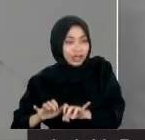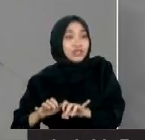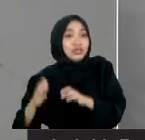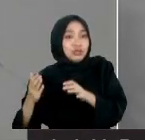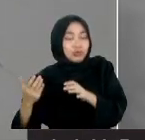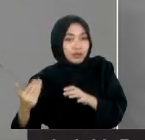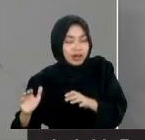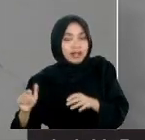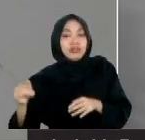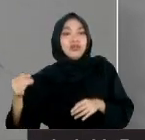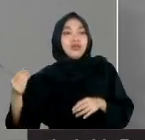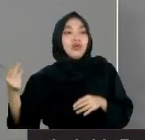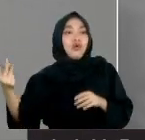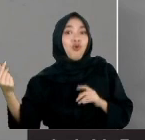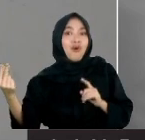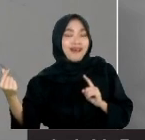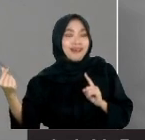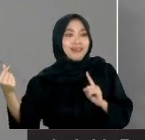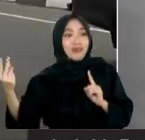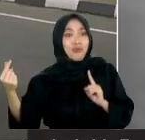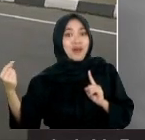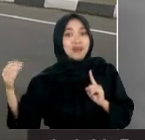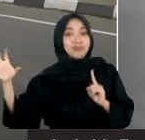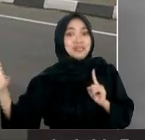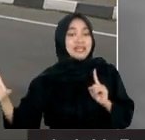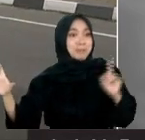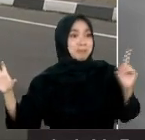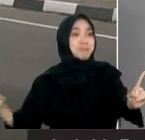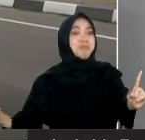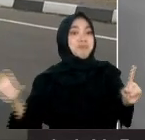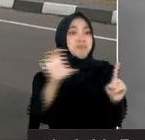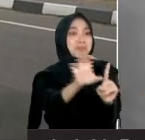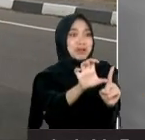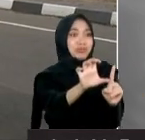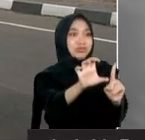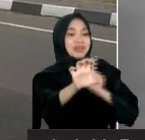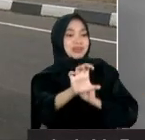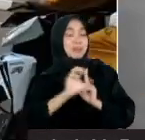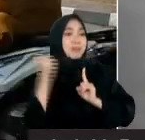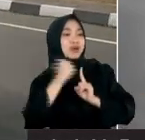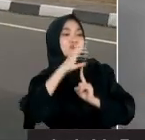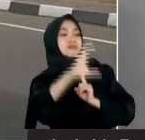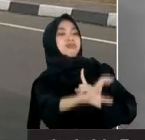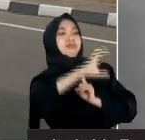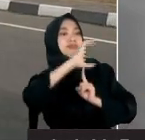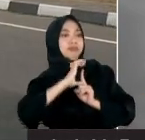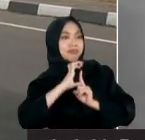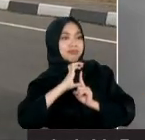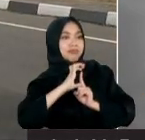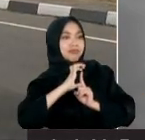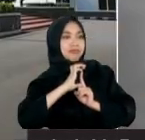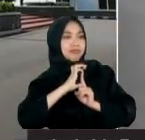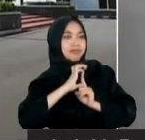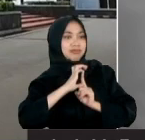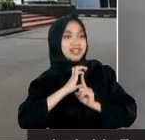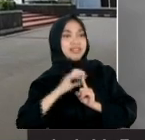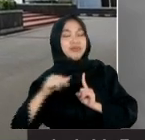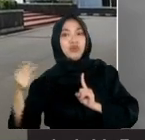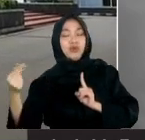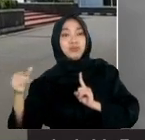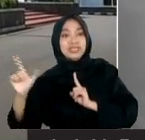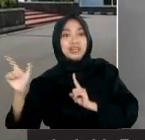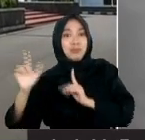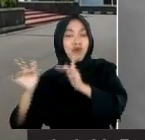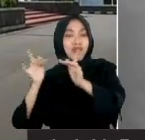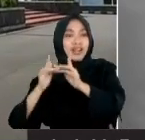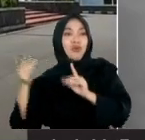korban ditransferkan ke rekening milik terduga pelaku. Jadi memang